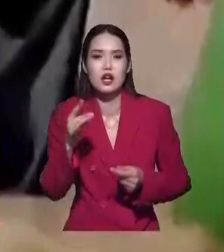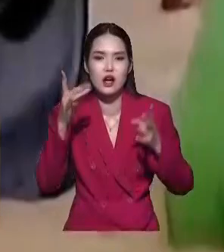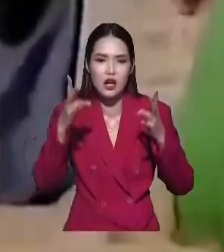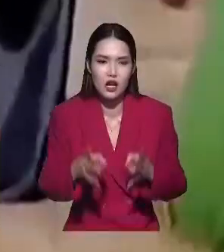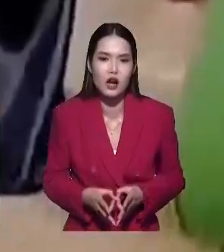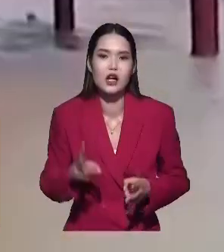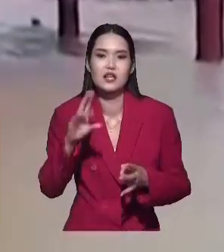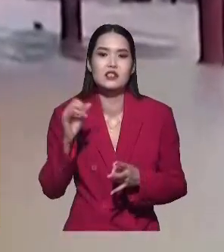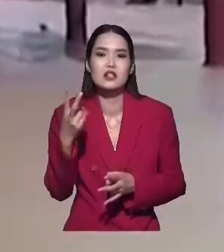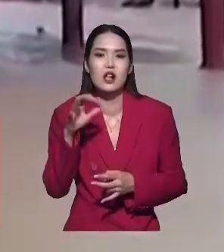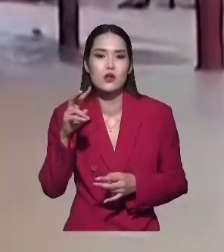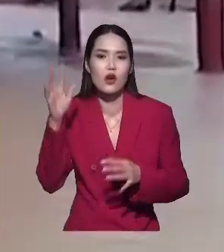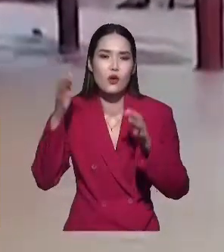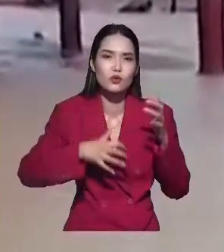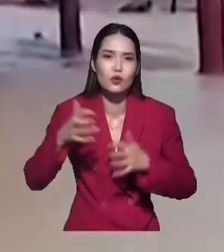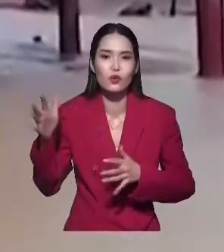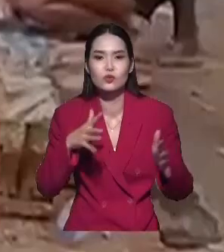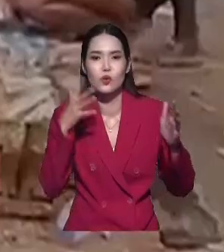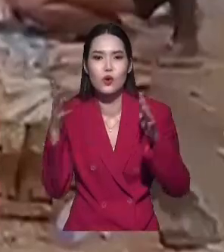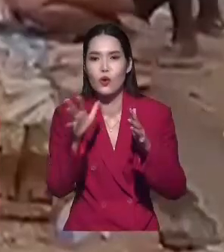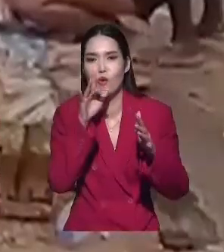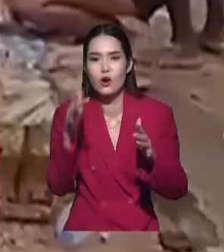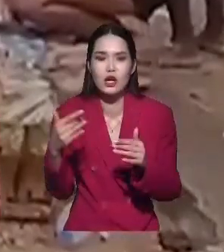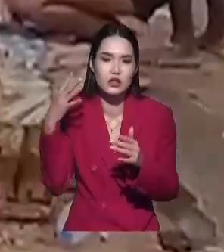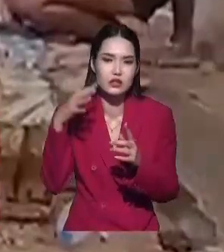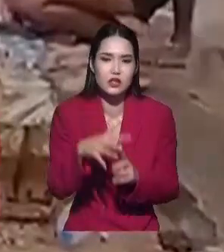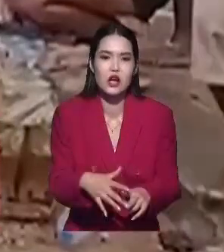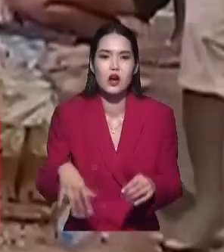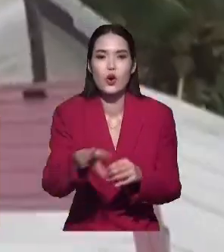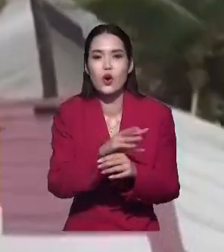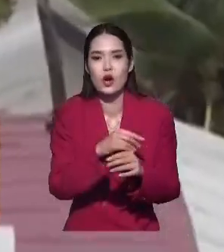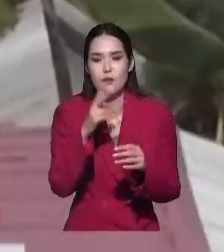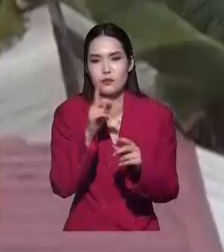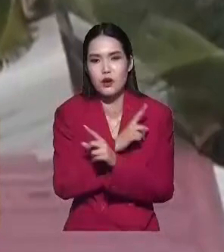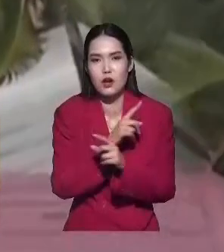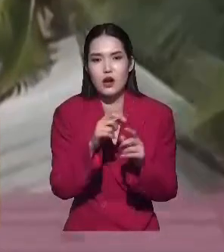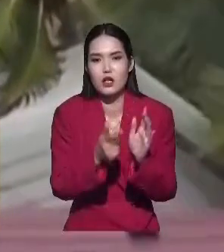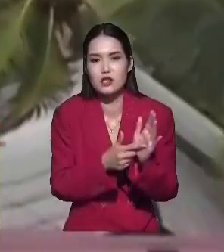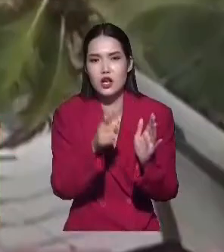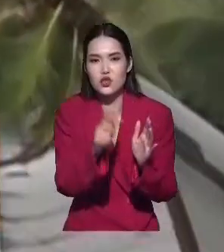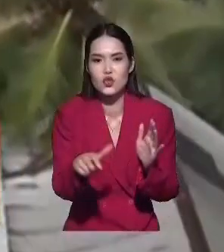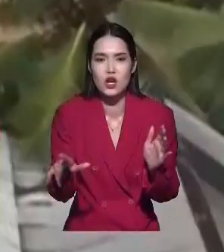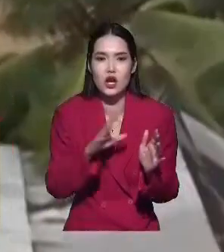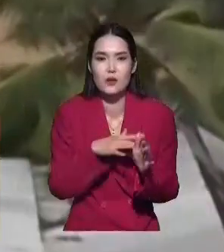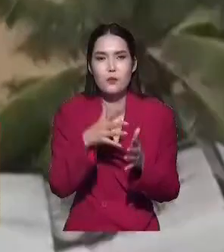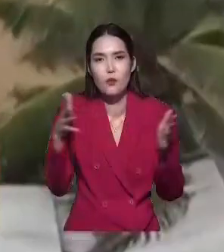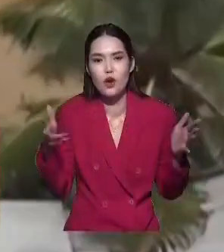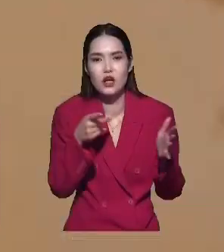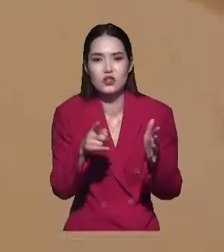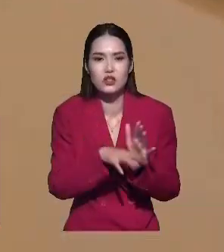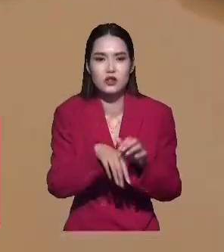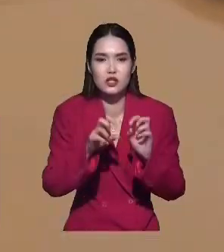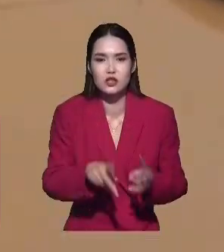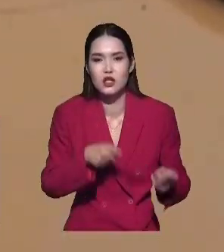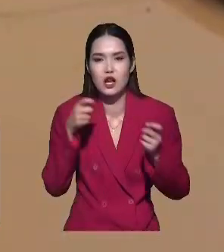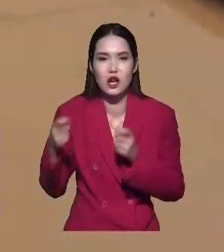циклон. Проливные дожди и ураганный ветер унес жизни по меньшей мере 18 человек. Более 20 тысяч человек эвакуированы. Власти предупреждают граждан